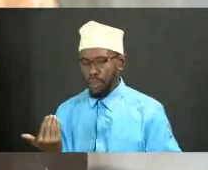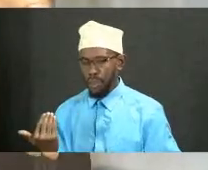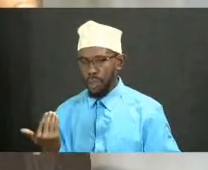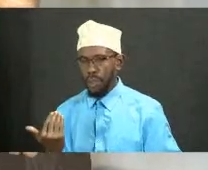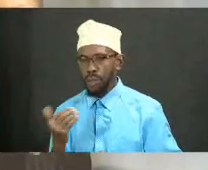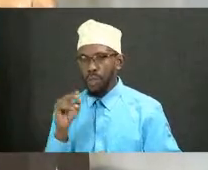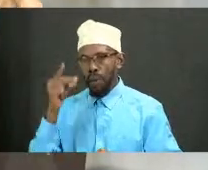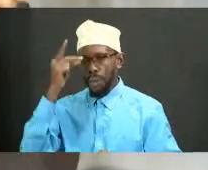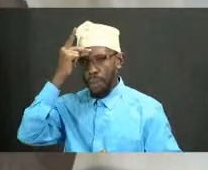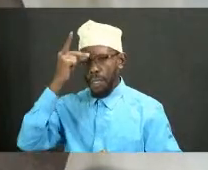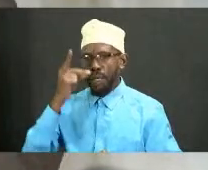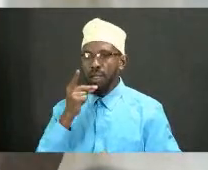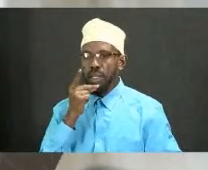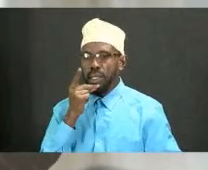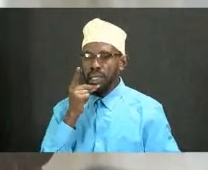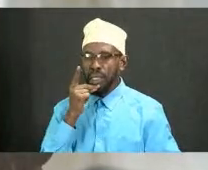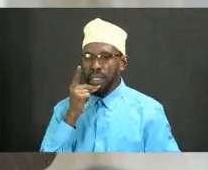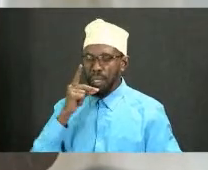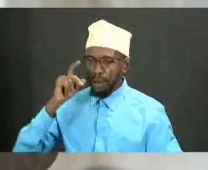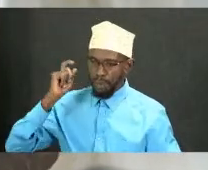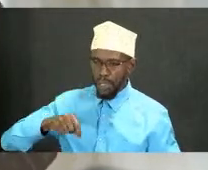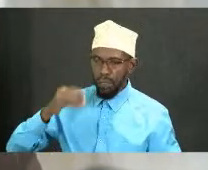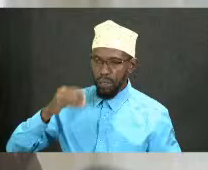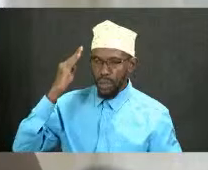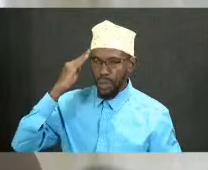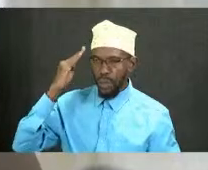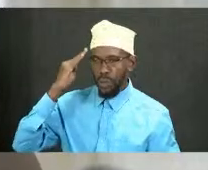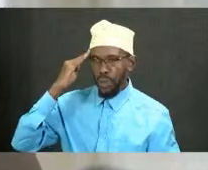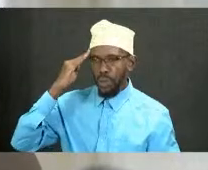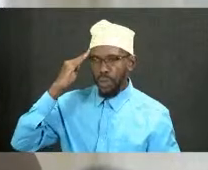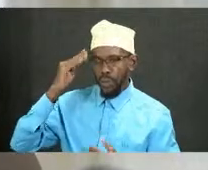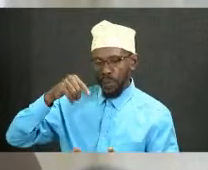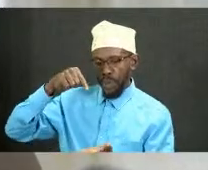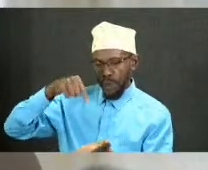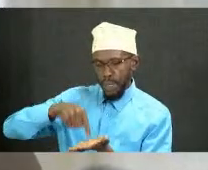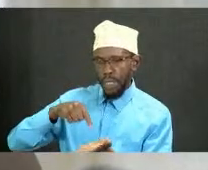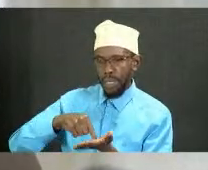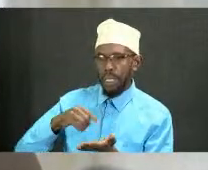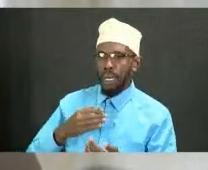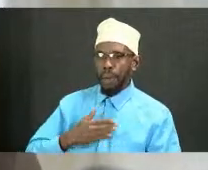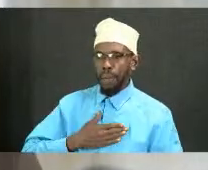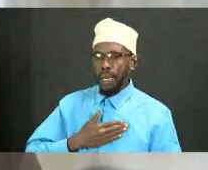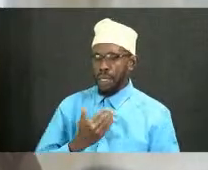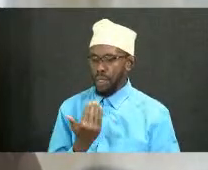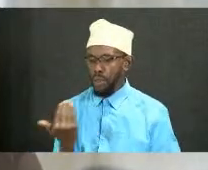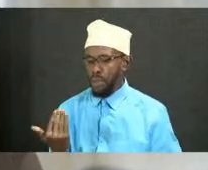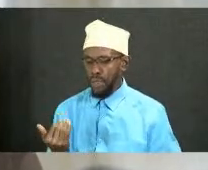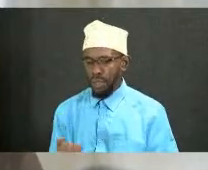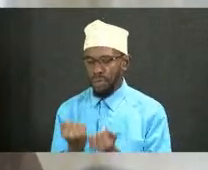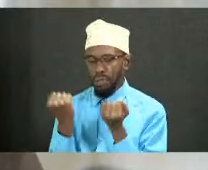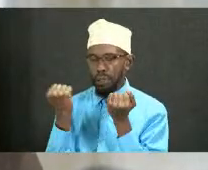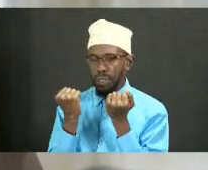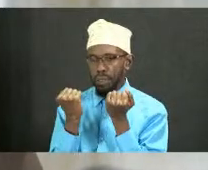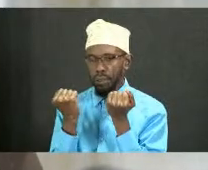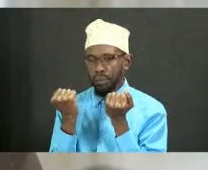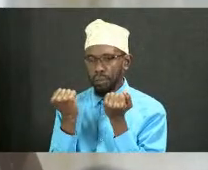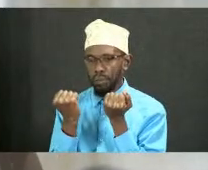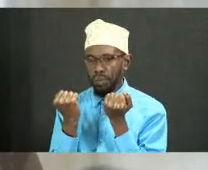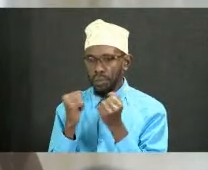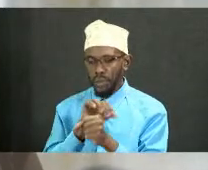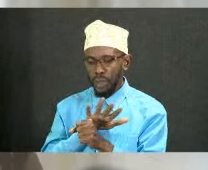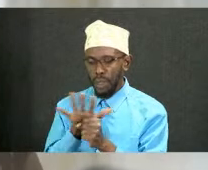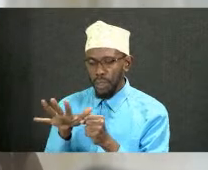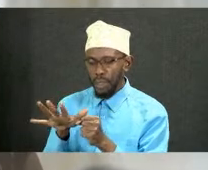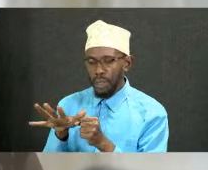kama let's say we ni mzazi, lazima ujue pia hivi ndivyo wanangu wanaathirika. Ukiangalia katika hii janga